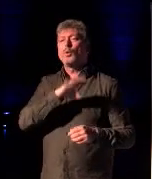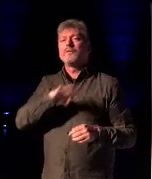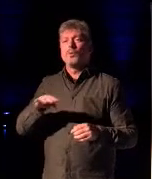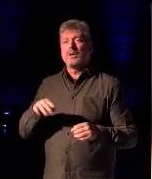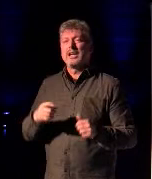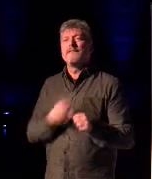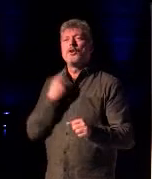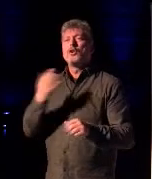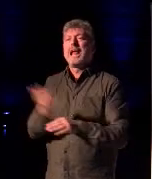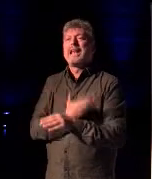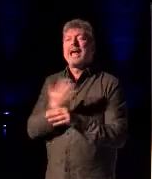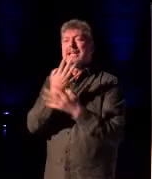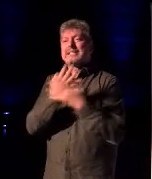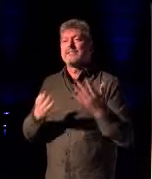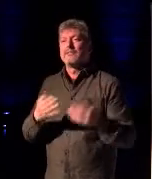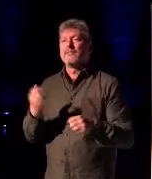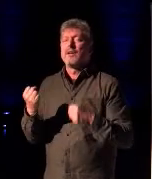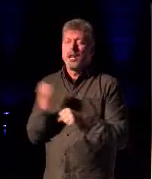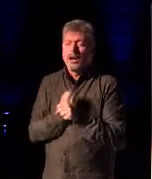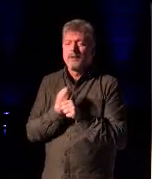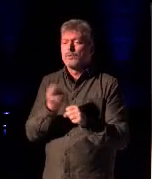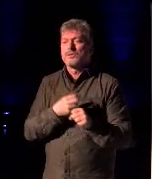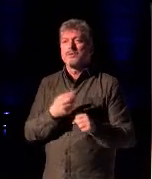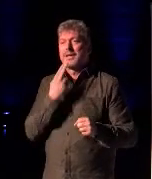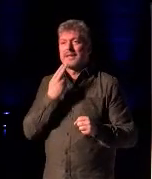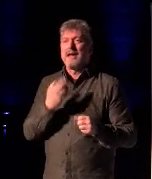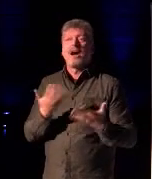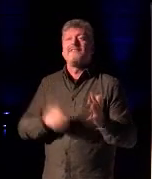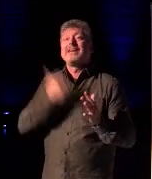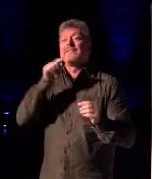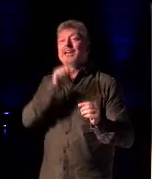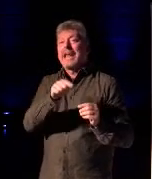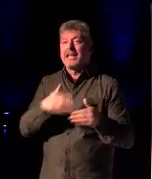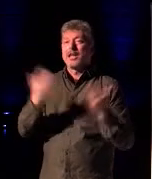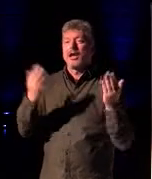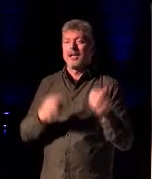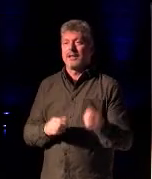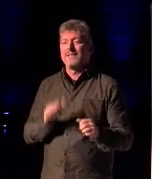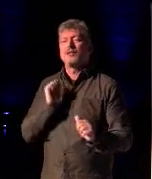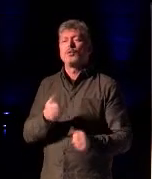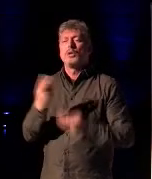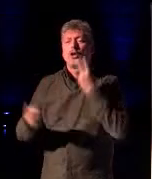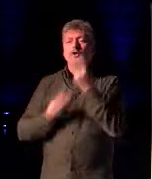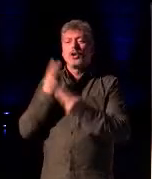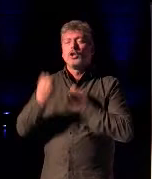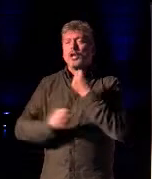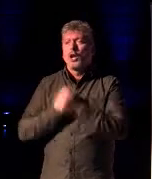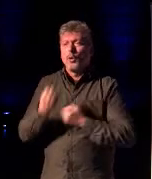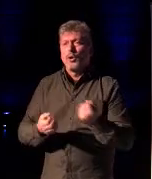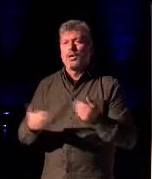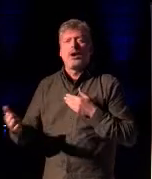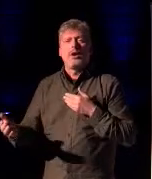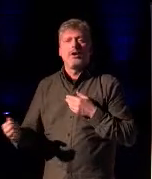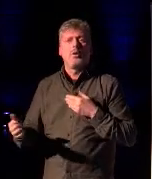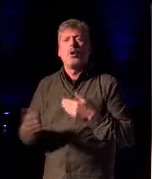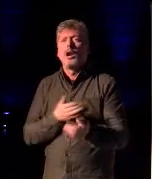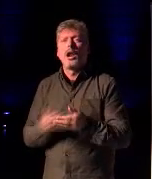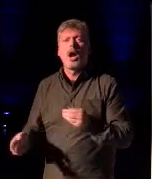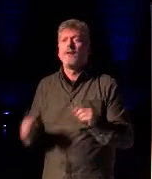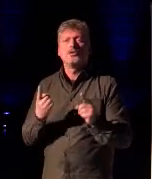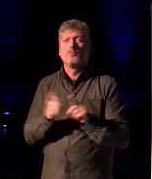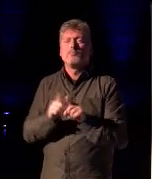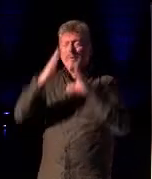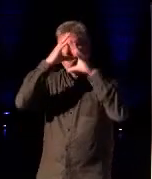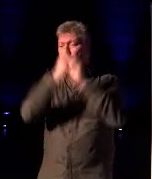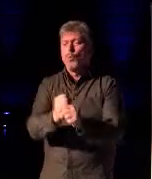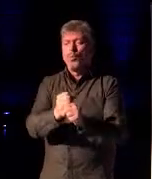i de første læringsnettverkene noe vi kalte «Hva viktig for deg i dagen?» for å synliggjøre og lage et fokus i